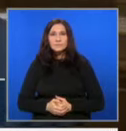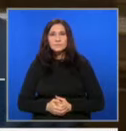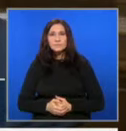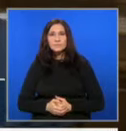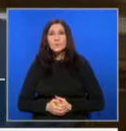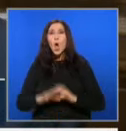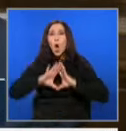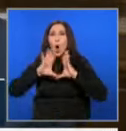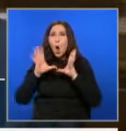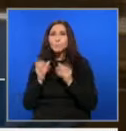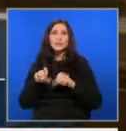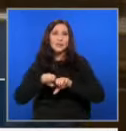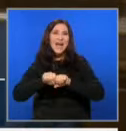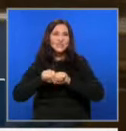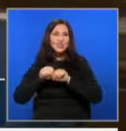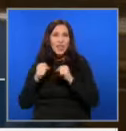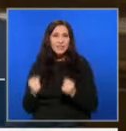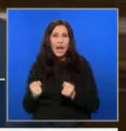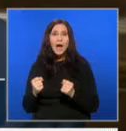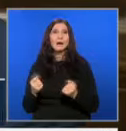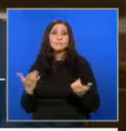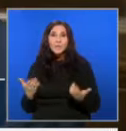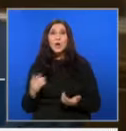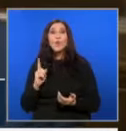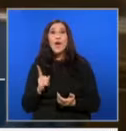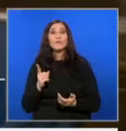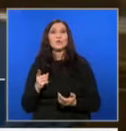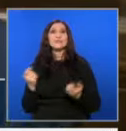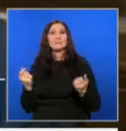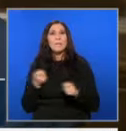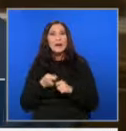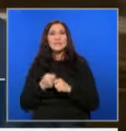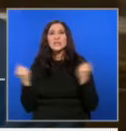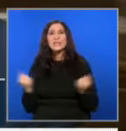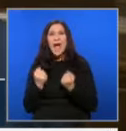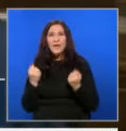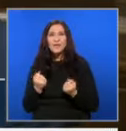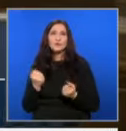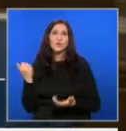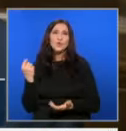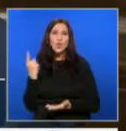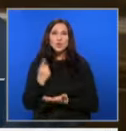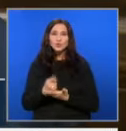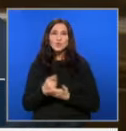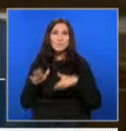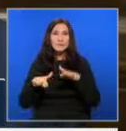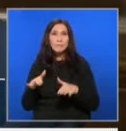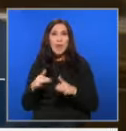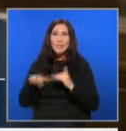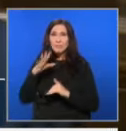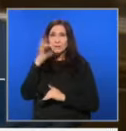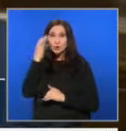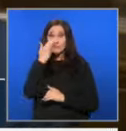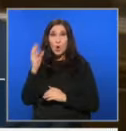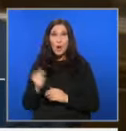Общата щета, причинена с деянията, извършени длъжностни престъпления, е над 500 милиона лева незаплатени държавни